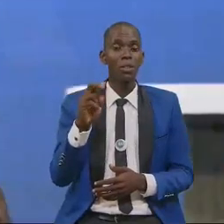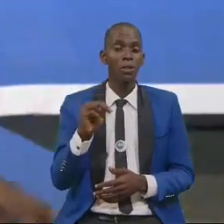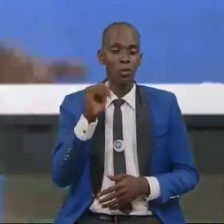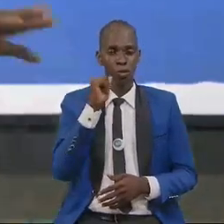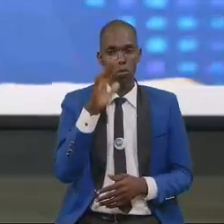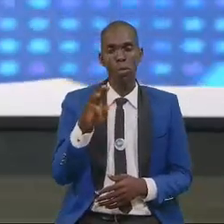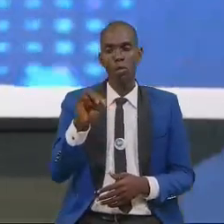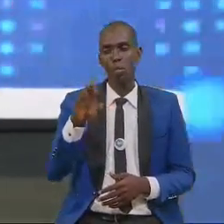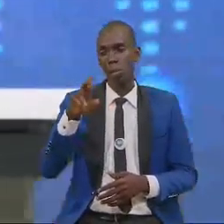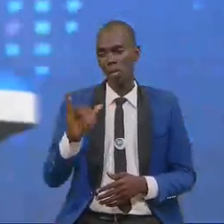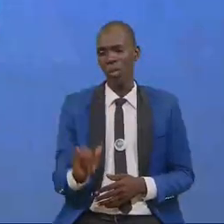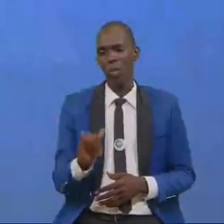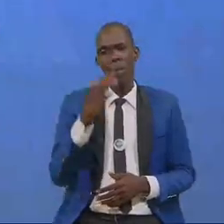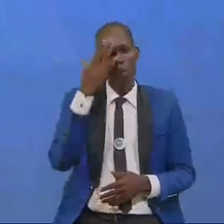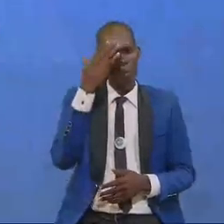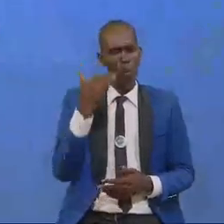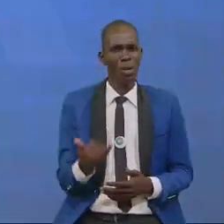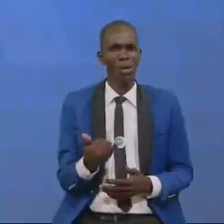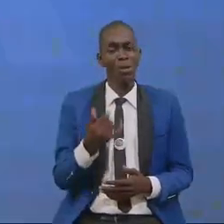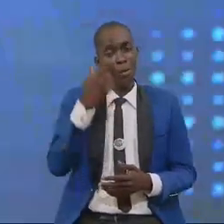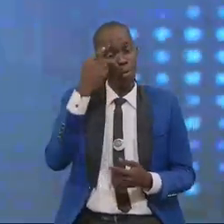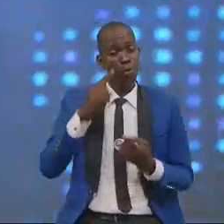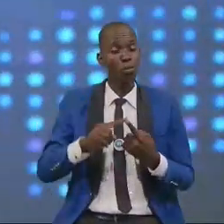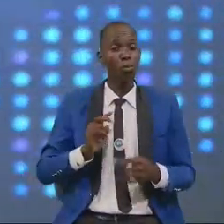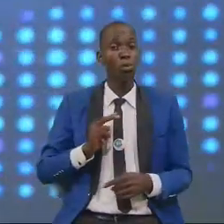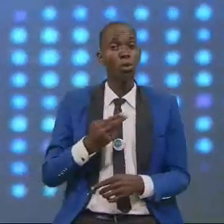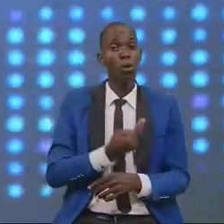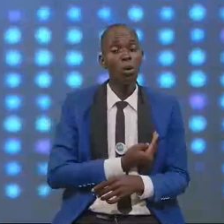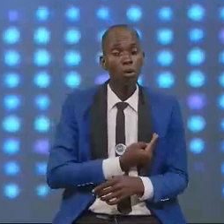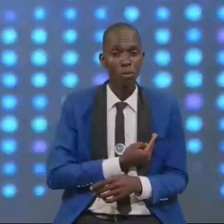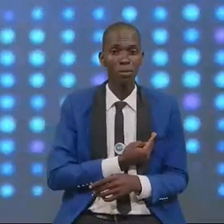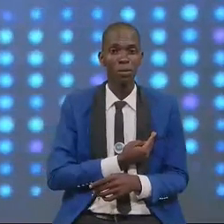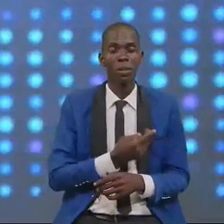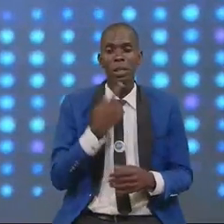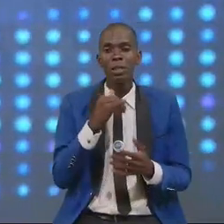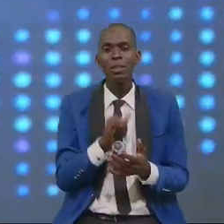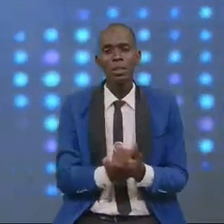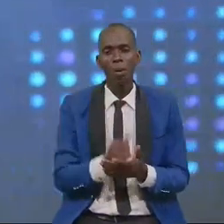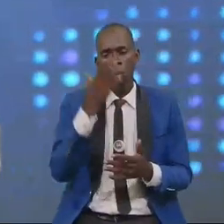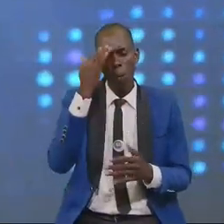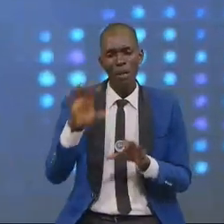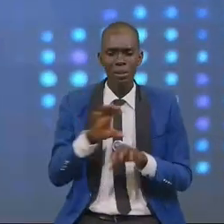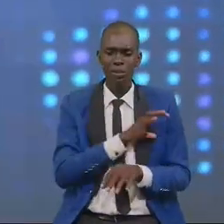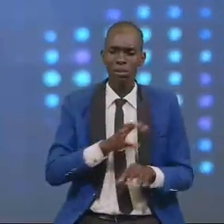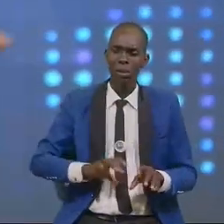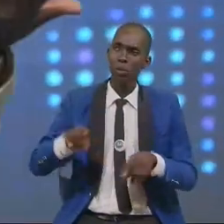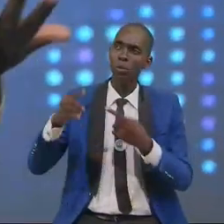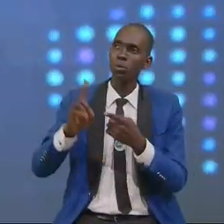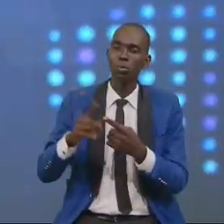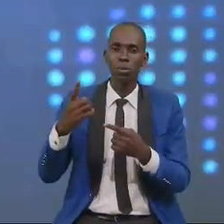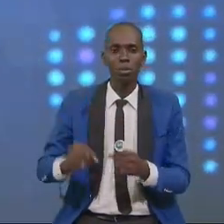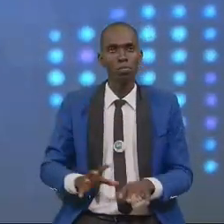pourquoi est-il allé sur la croix de calvaire mourir c'est à cause de nous un fils